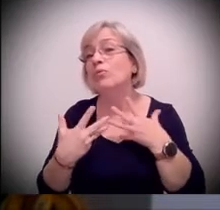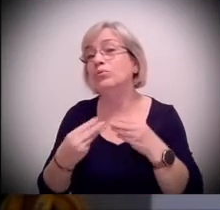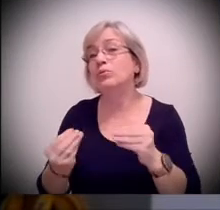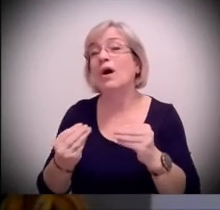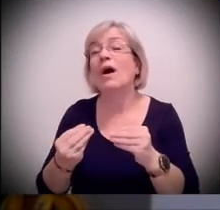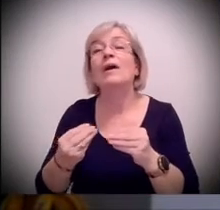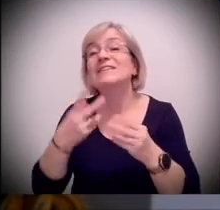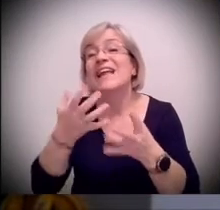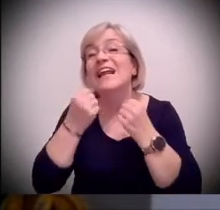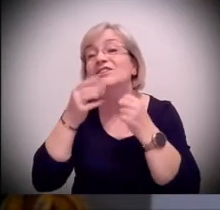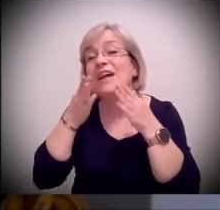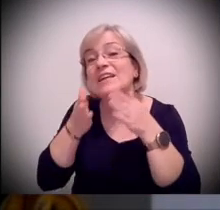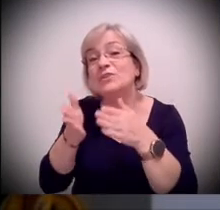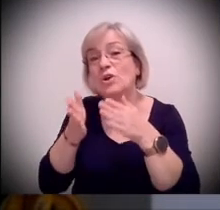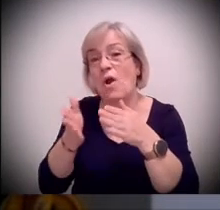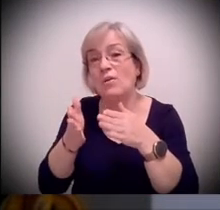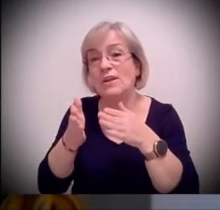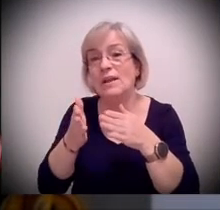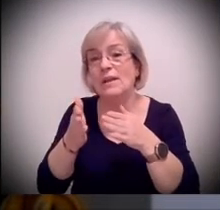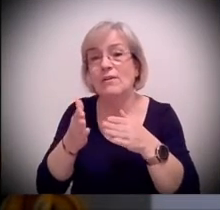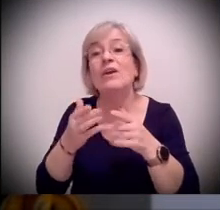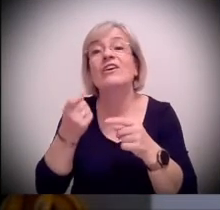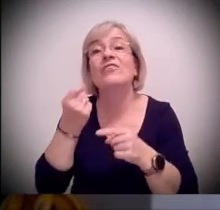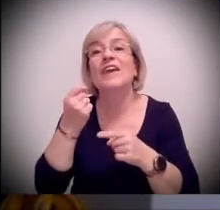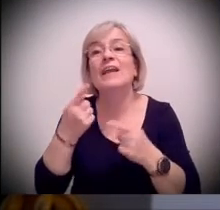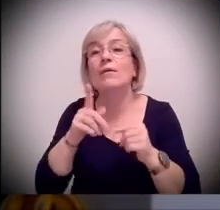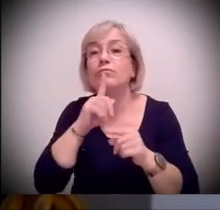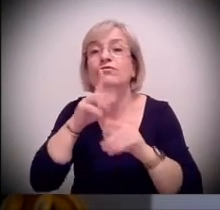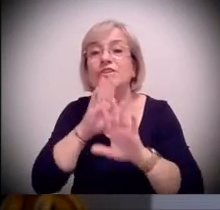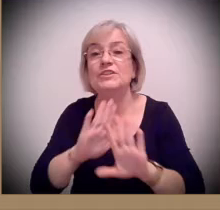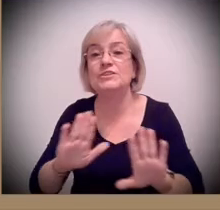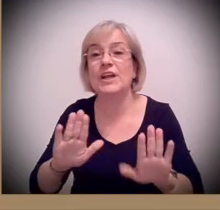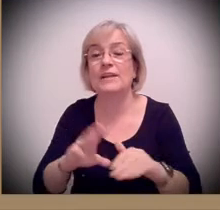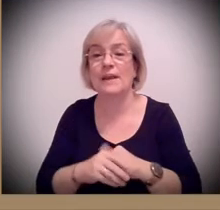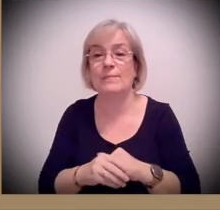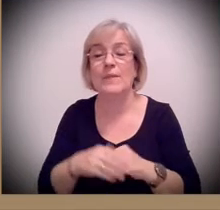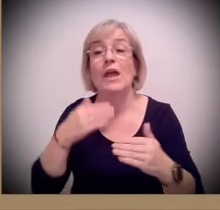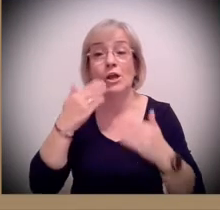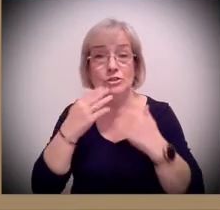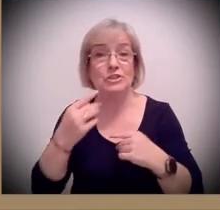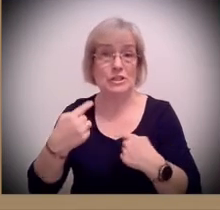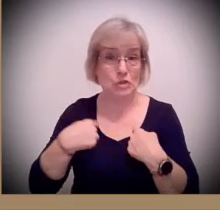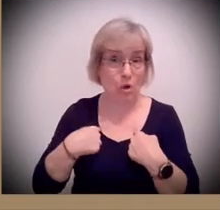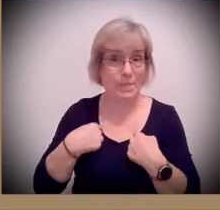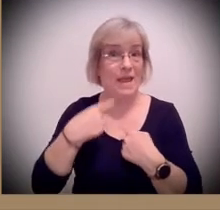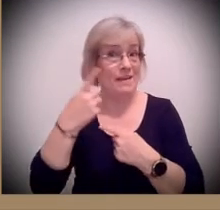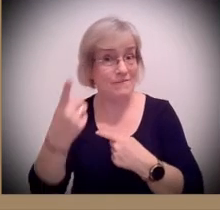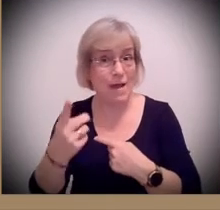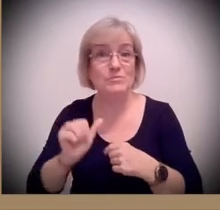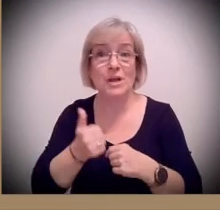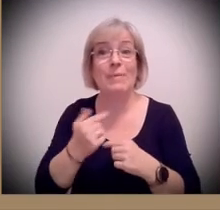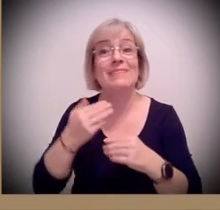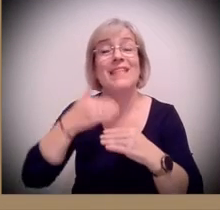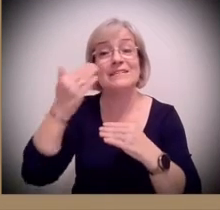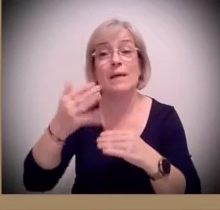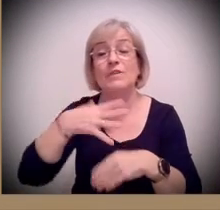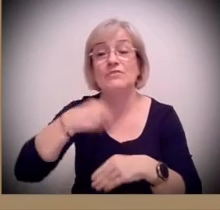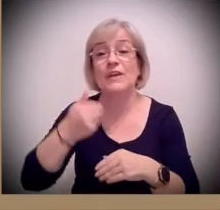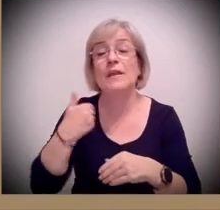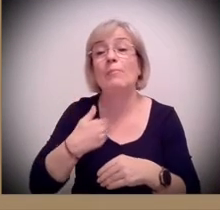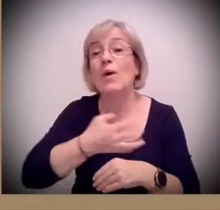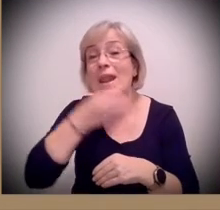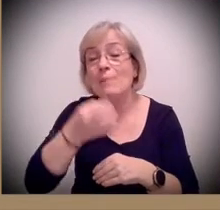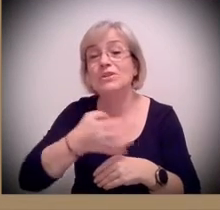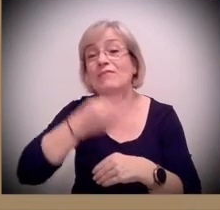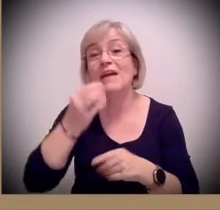odtajanie, znalezienie właściwej drogi w chwili wyciszenia. Życzę sobie i Wam, aby przyszłe święta były